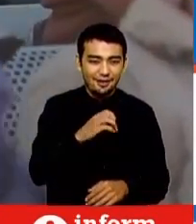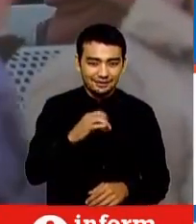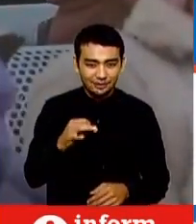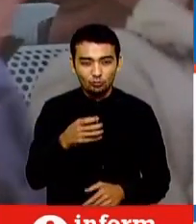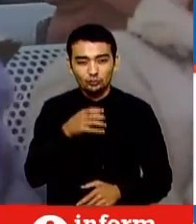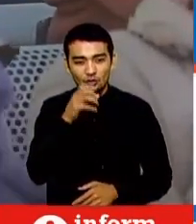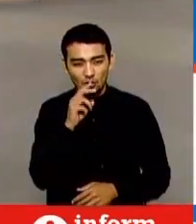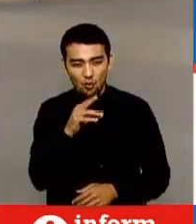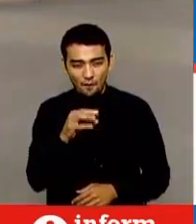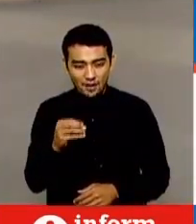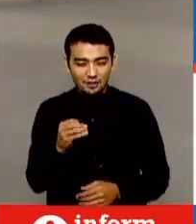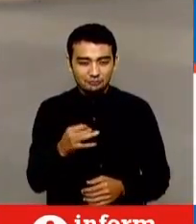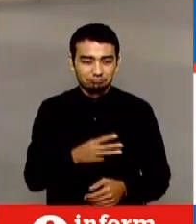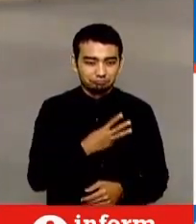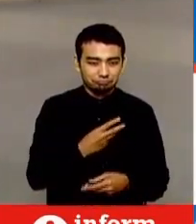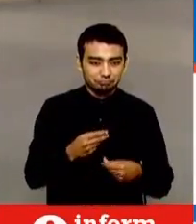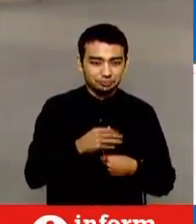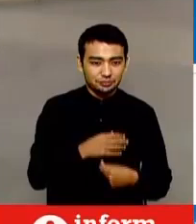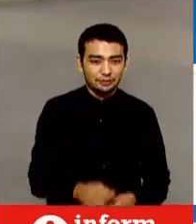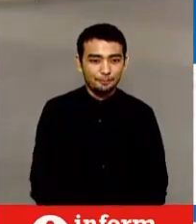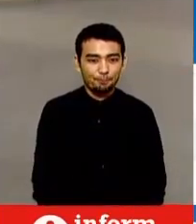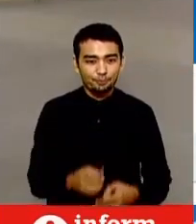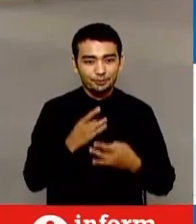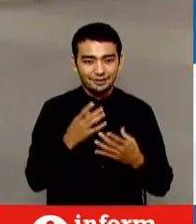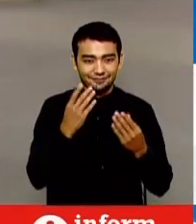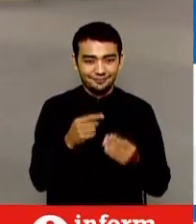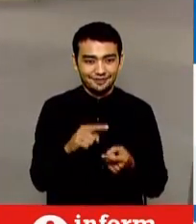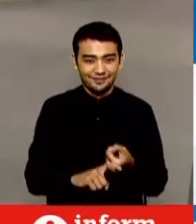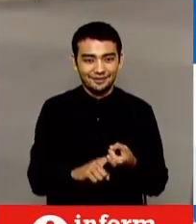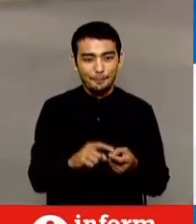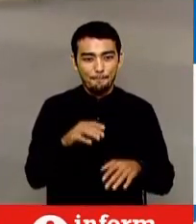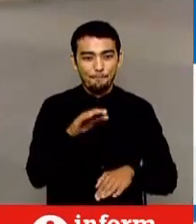ішіп көңіл күйлерін көтерді. Өзінің мерейтойына орай банк